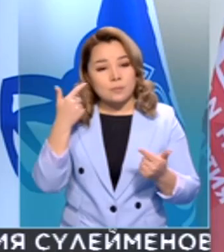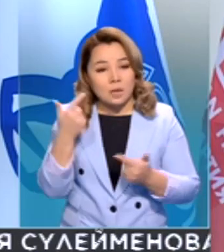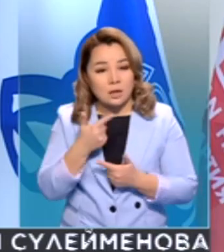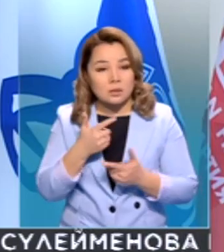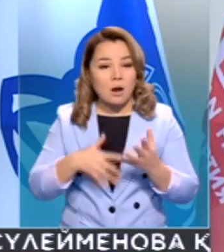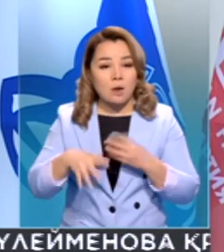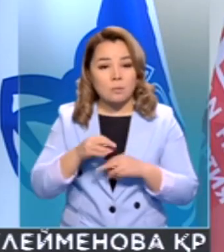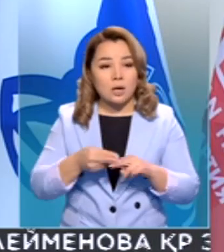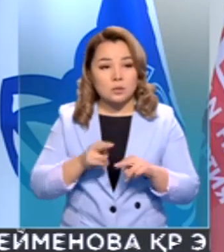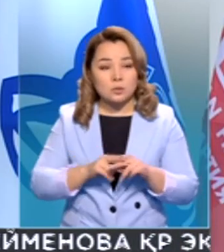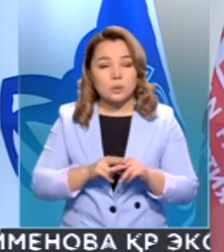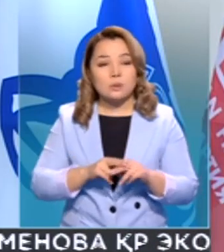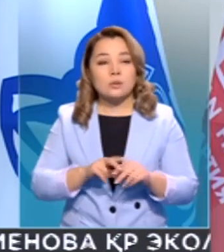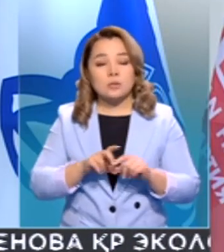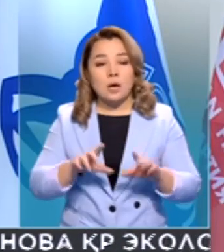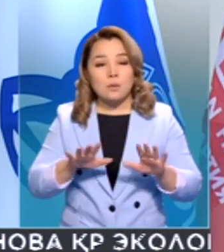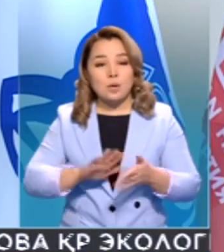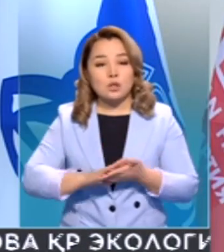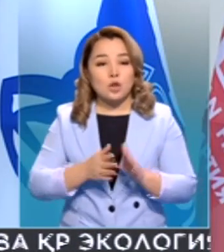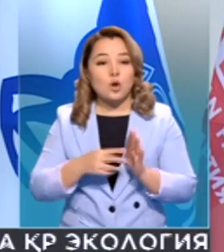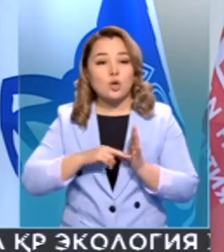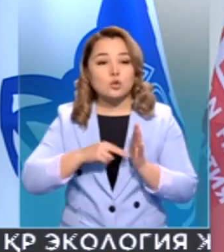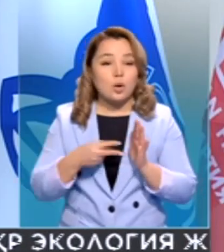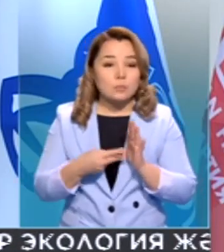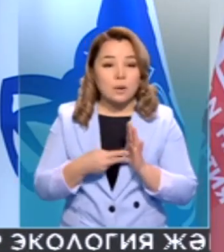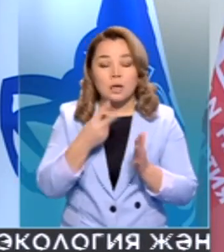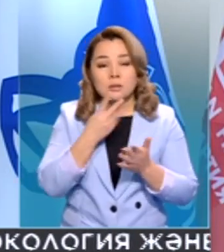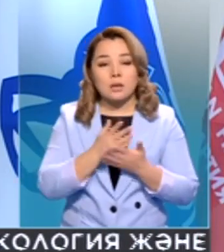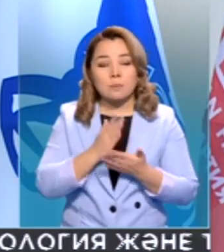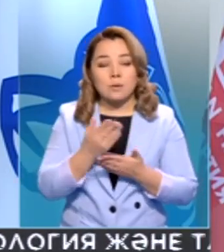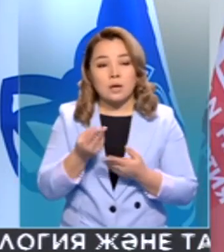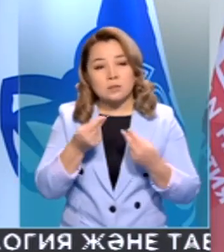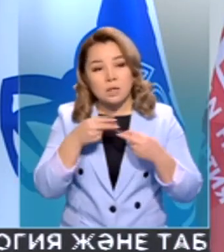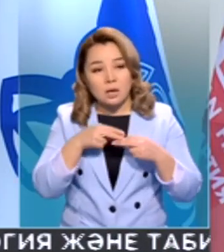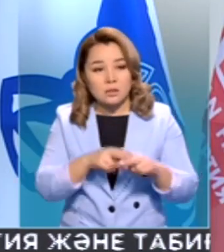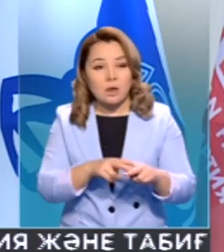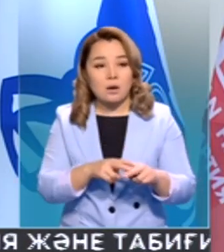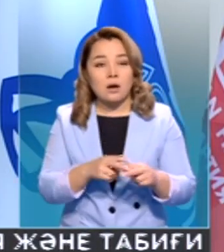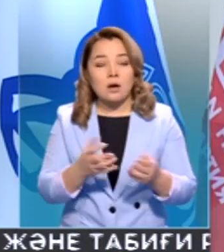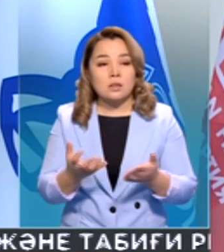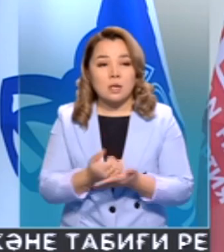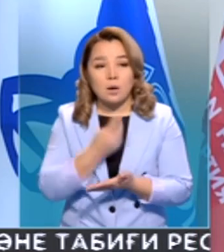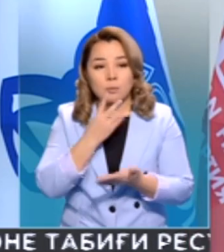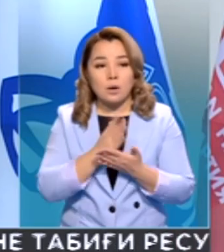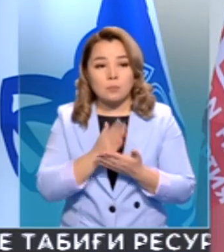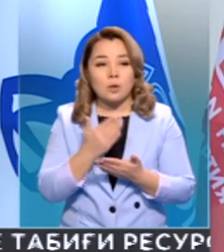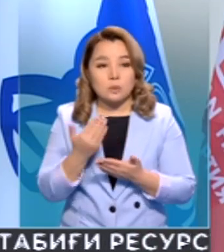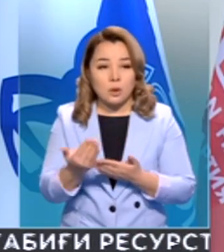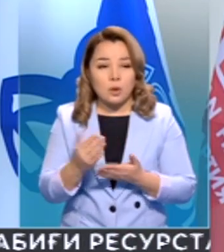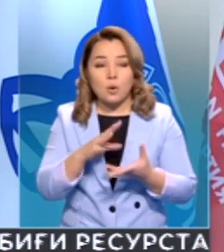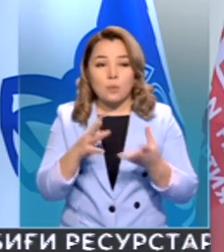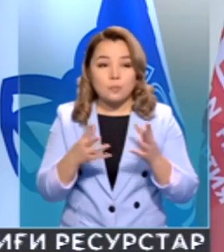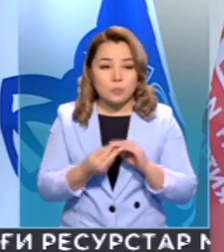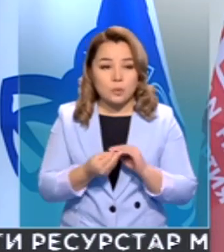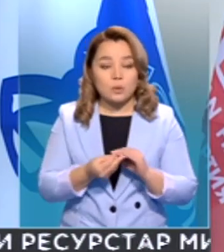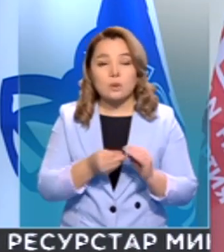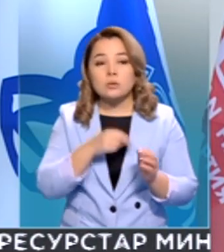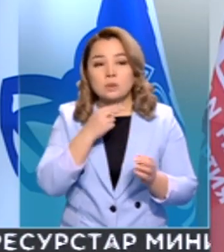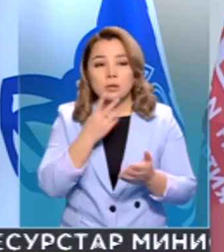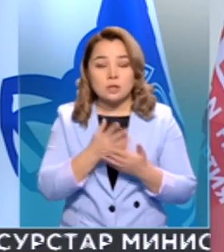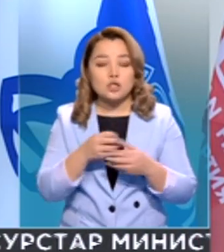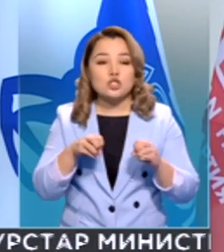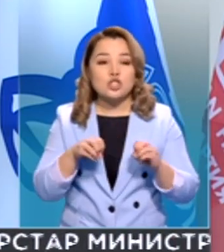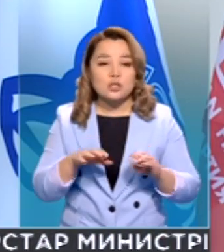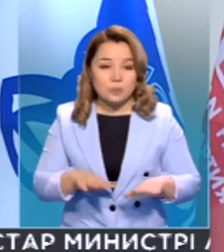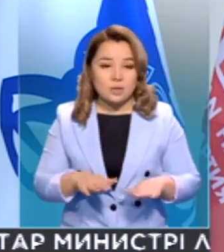солардың барлығы кешенді түрде жоспарлама қаржыландыру тетіктерін таба отырып, соларды көп ұзатпай